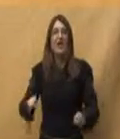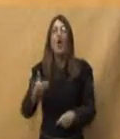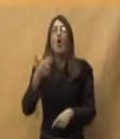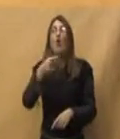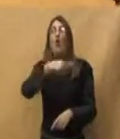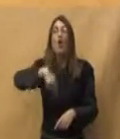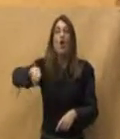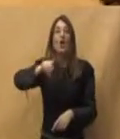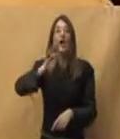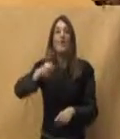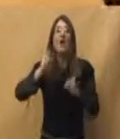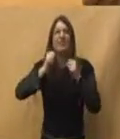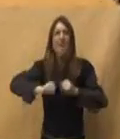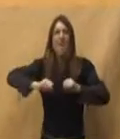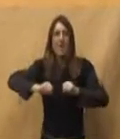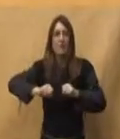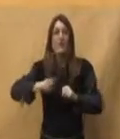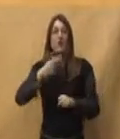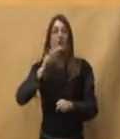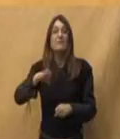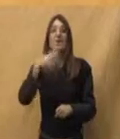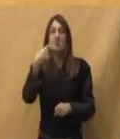koliko ima debeli, znači koji imaju i po